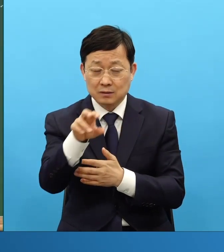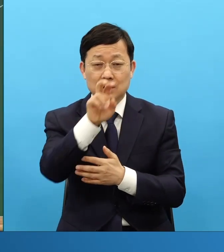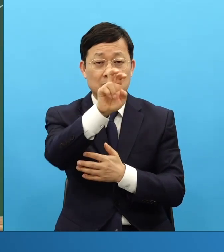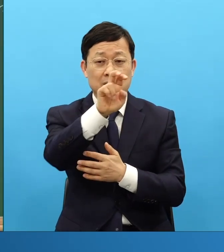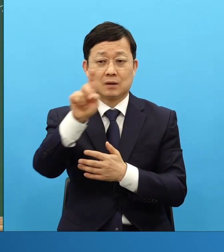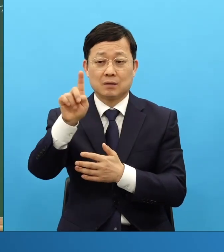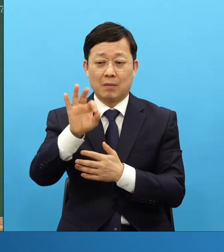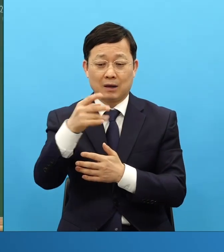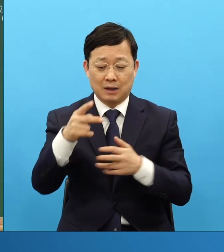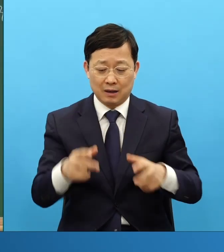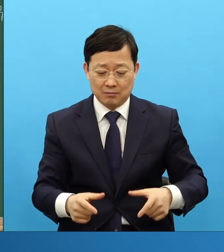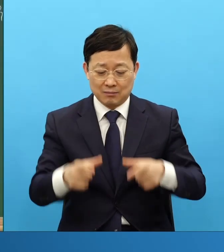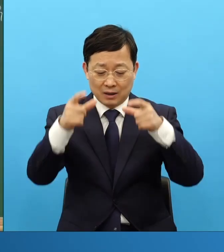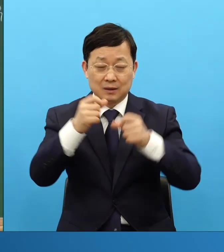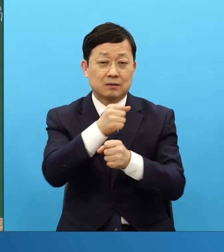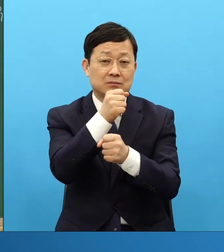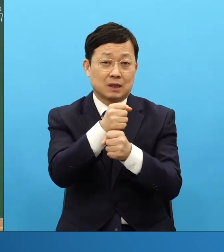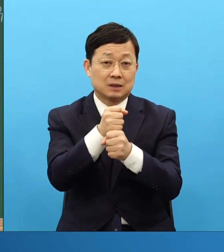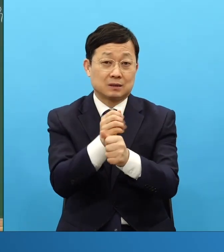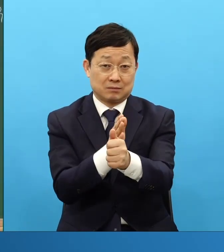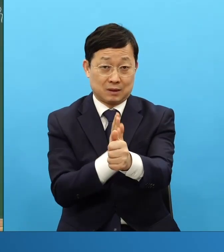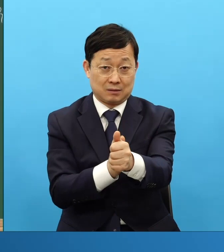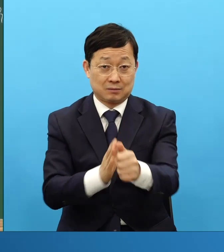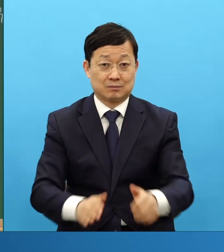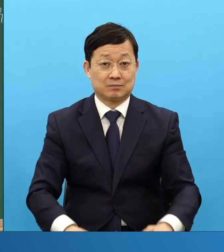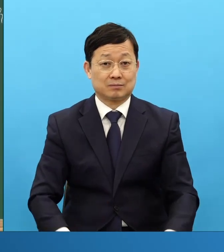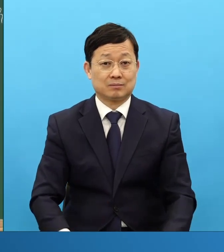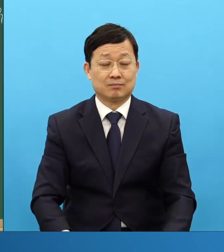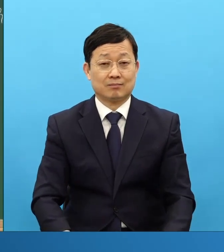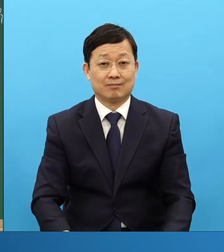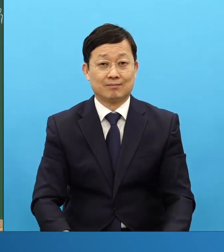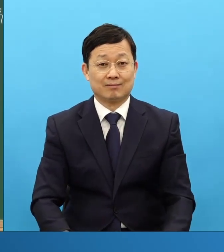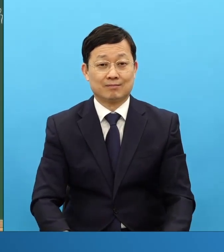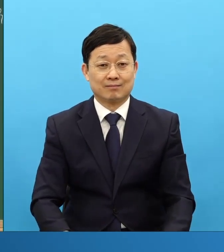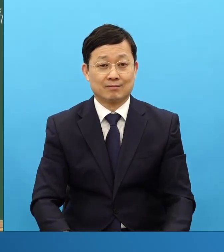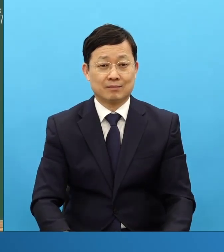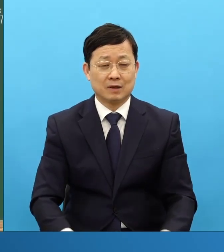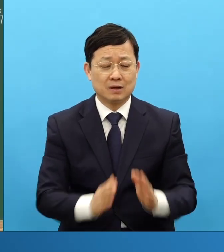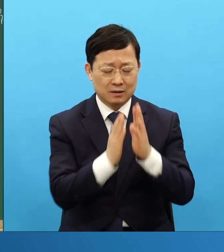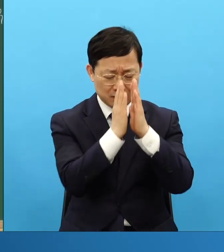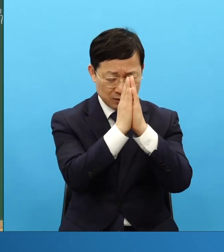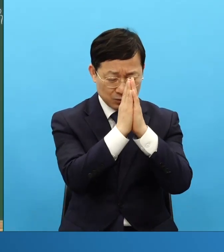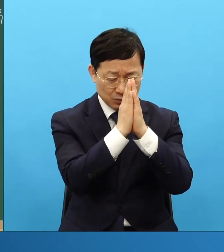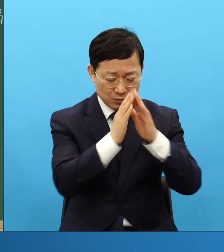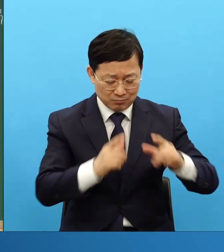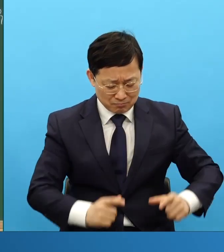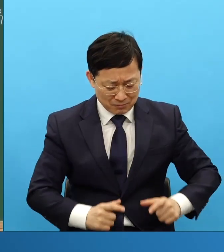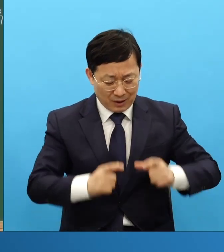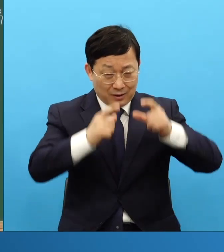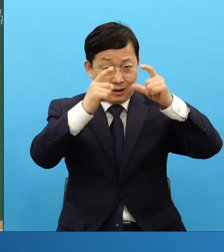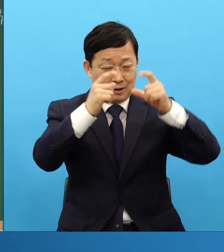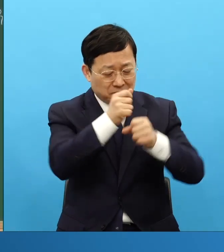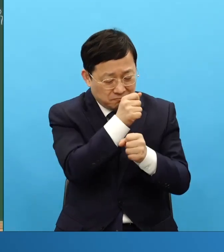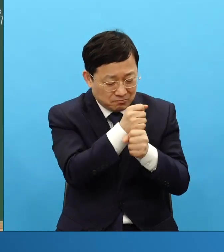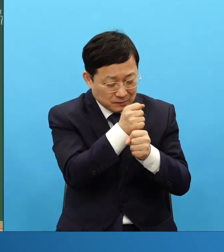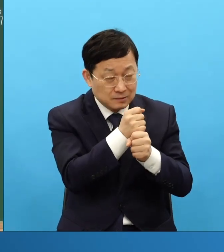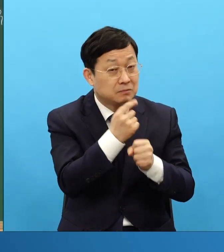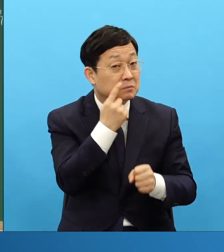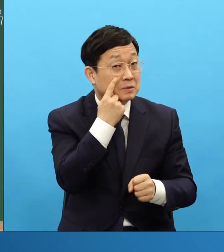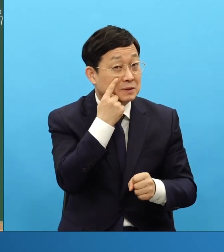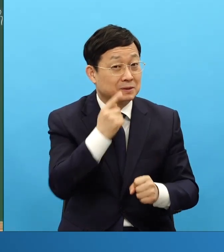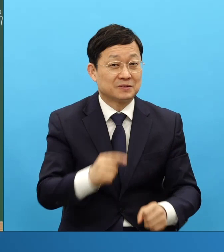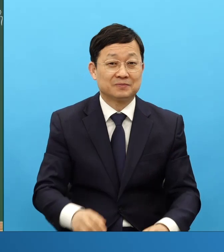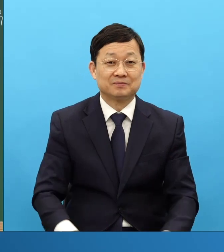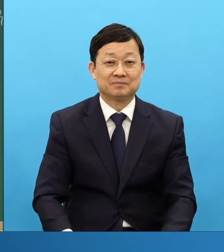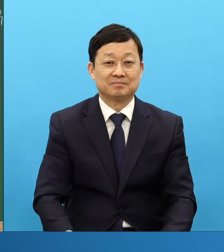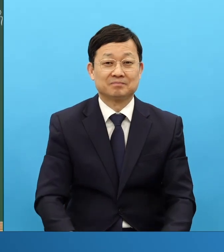our church officers, you must really build these partisans in 3 places. 여러분 개인이 기도의 망대를 만들고요. And so you personally must make a prayer partisan. 해보세요. Try